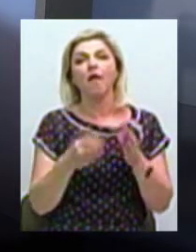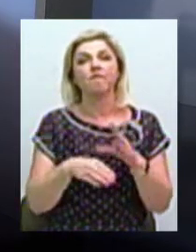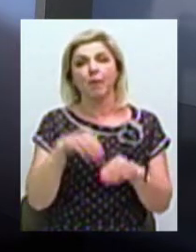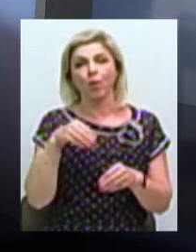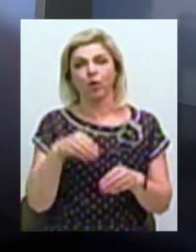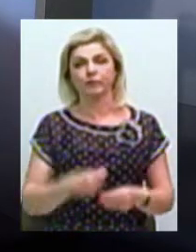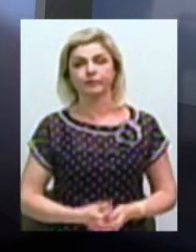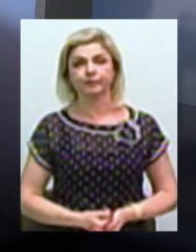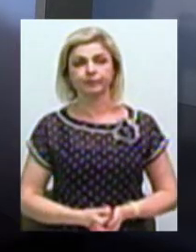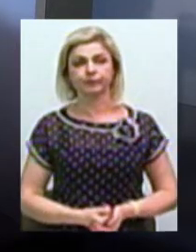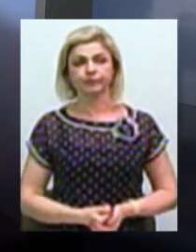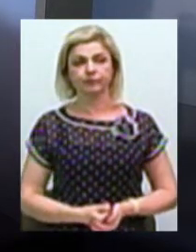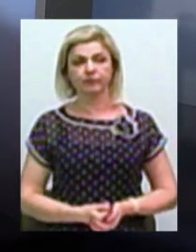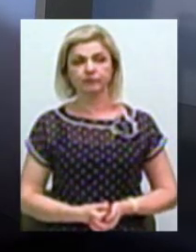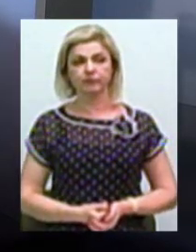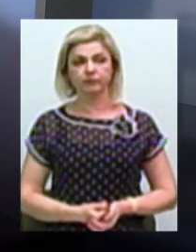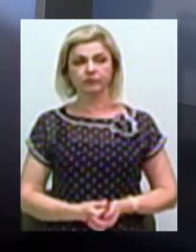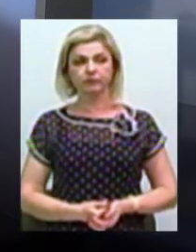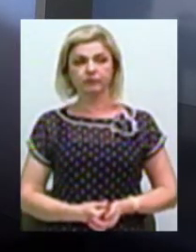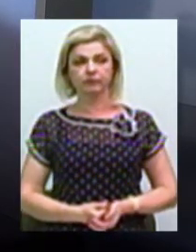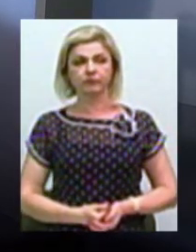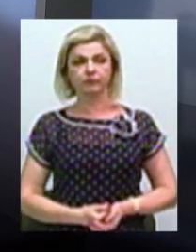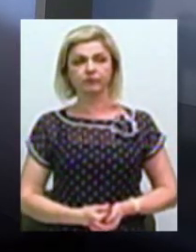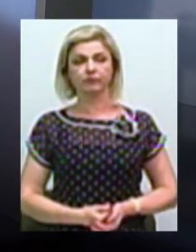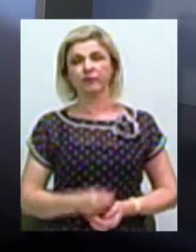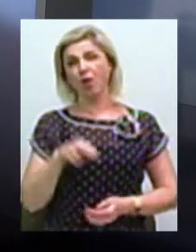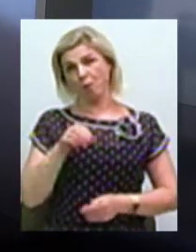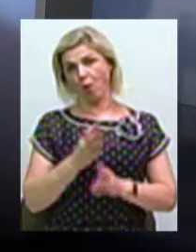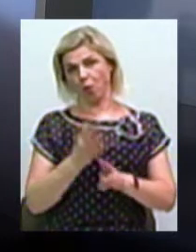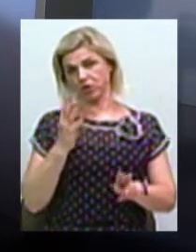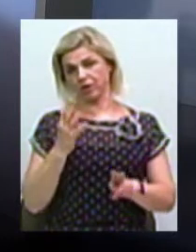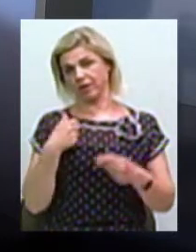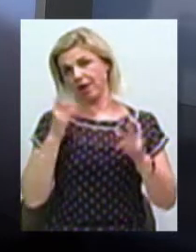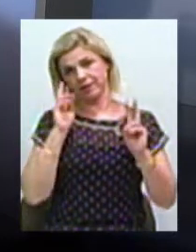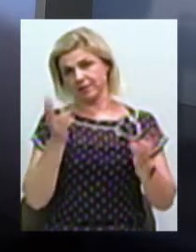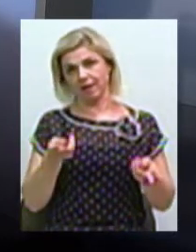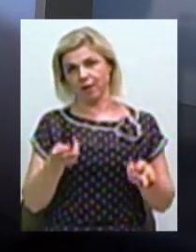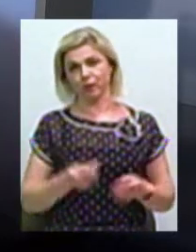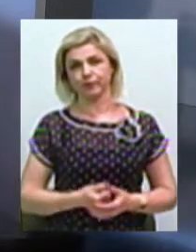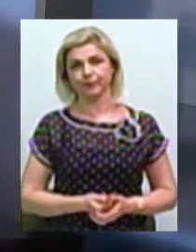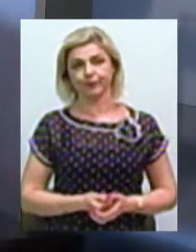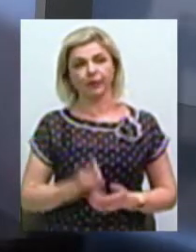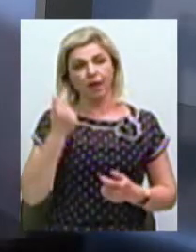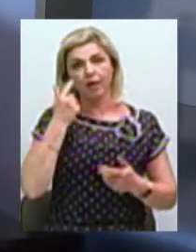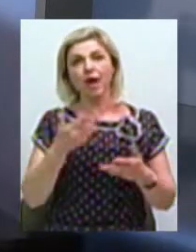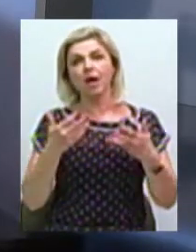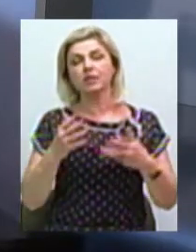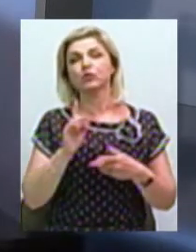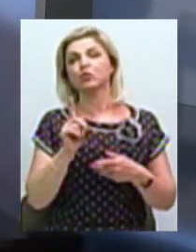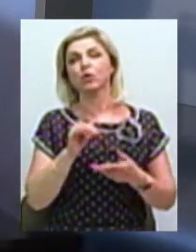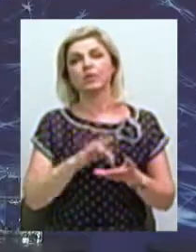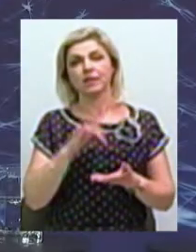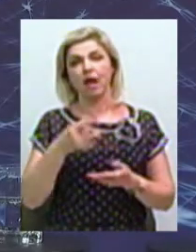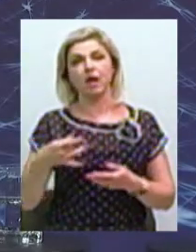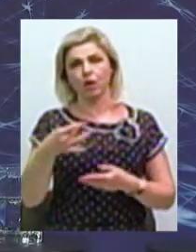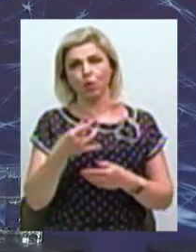выбором? Ну, там как-то по очереди, я не знаю. Мы так... Понятно, что в Центральном районе их очень